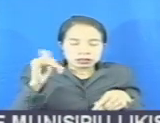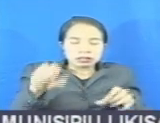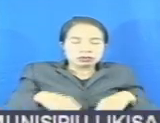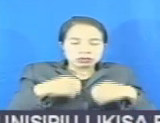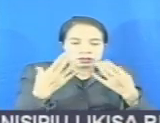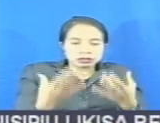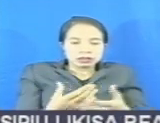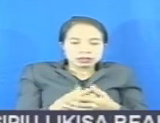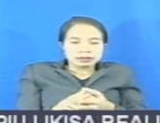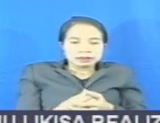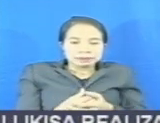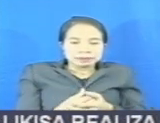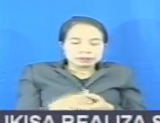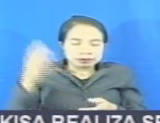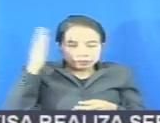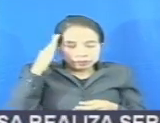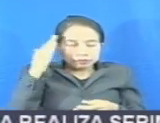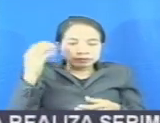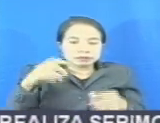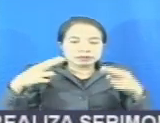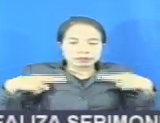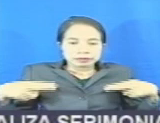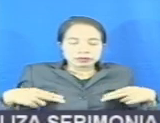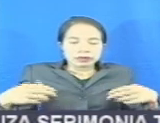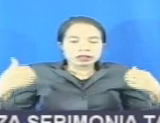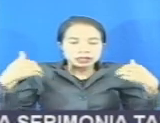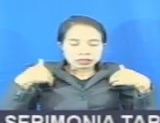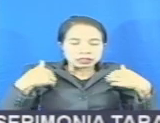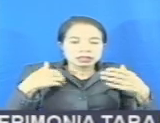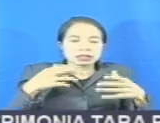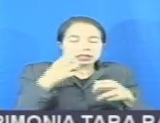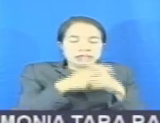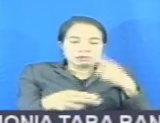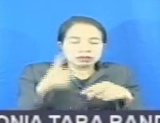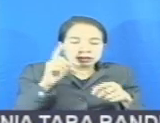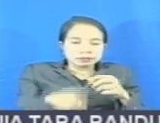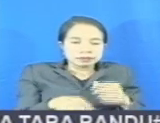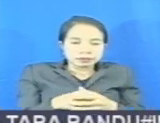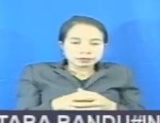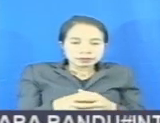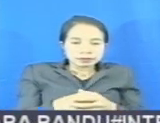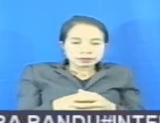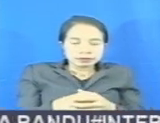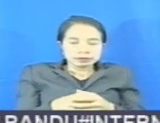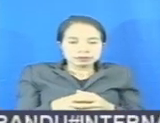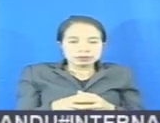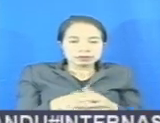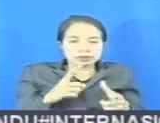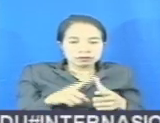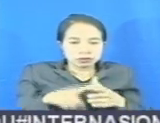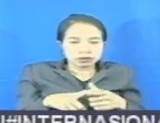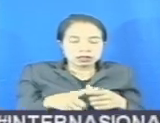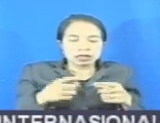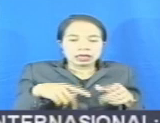atu ada hatene kata saudi ni itu ni orang silalika emang mau bawa kita lalika emang haru kita mau kita pun halu limpe